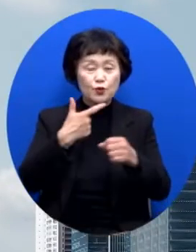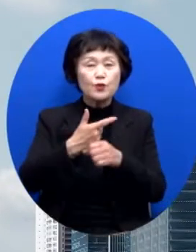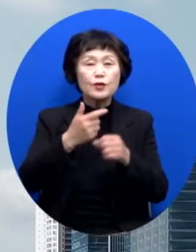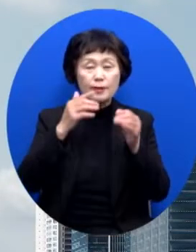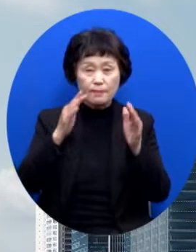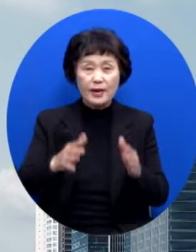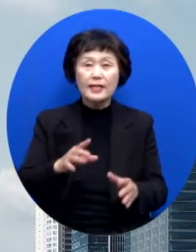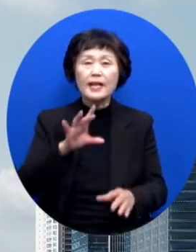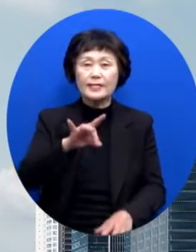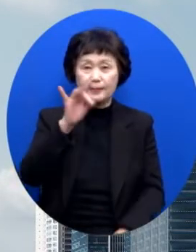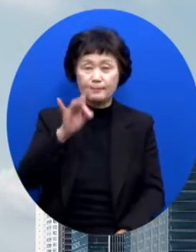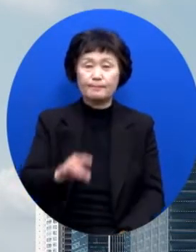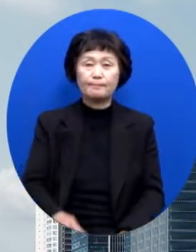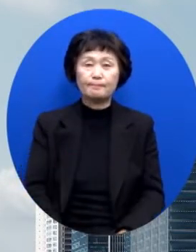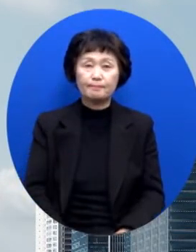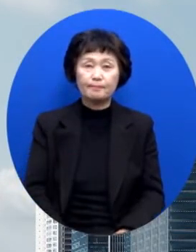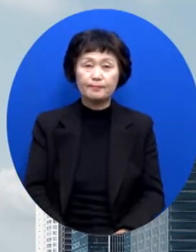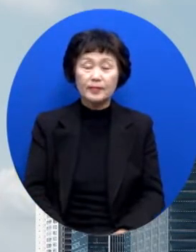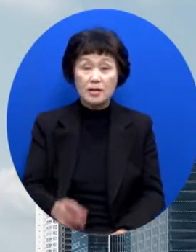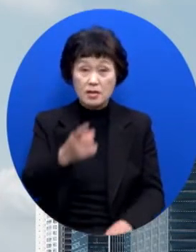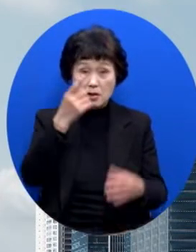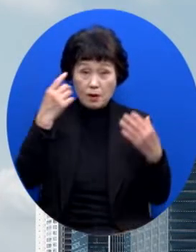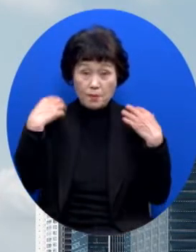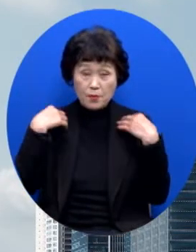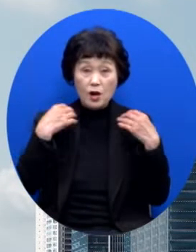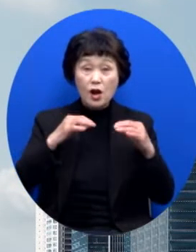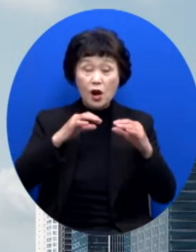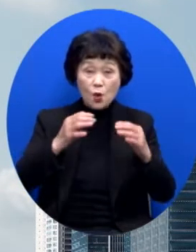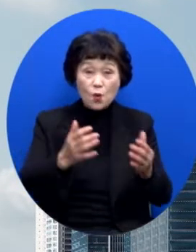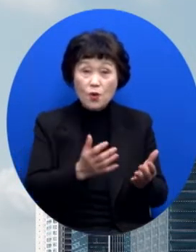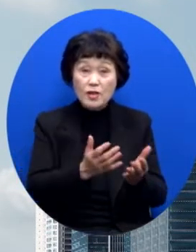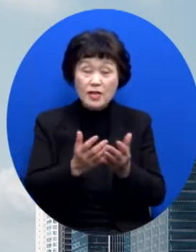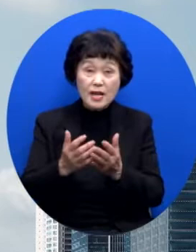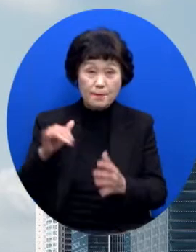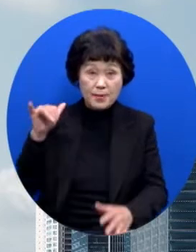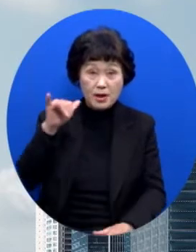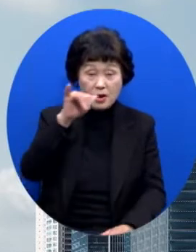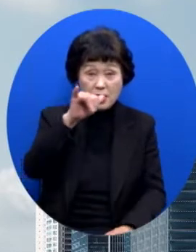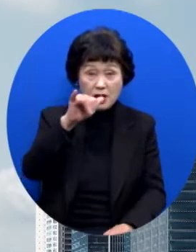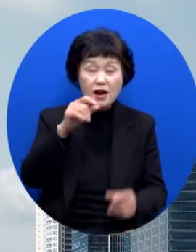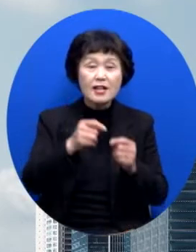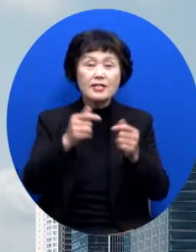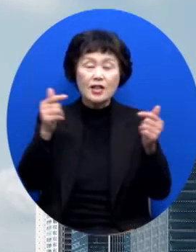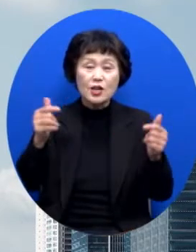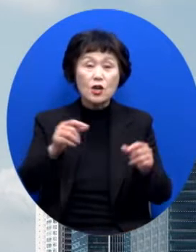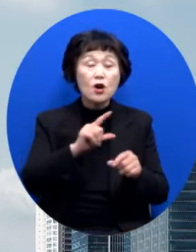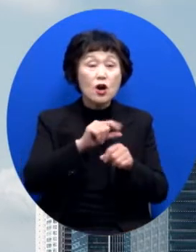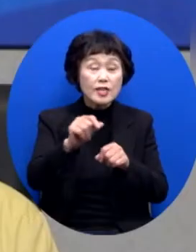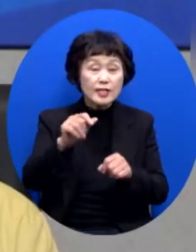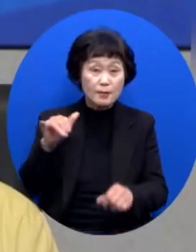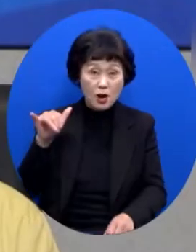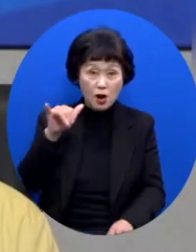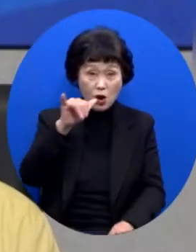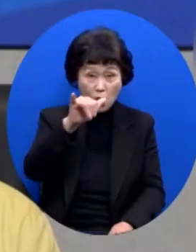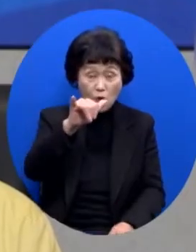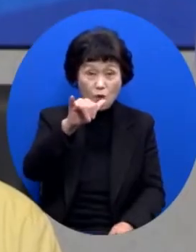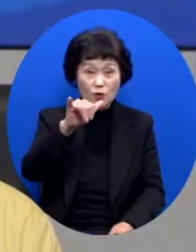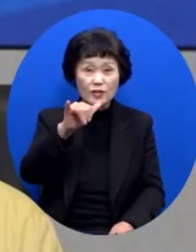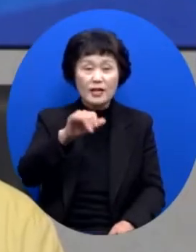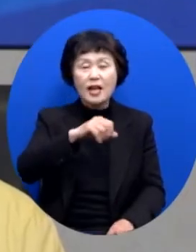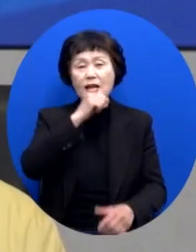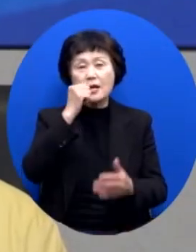정부가 국제선 운항 횟수를 늘리고 지방공항의 국제선 운항을 정상화하기로 했습니다.